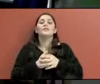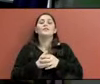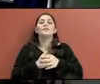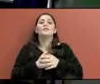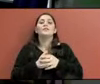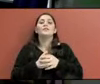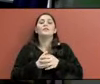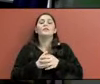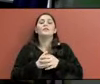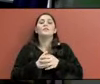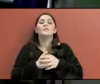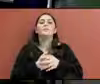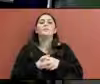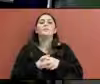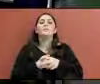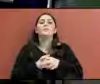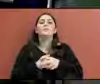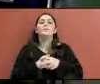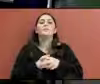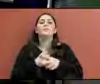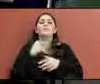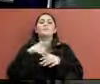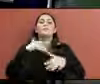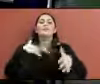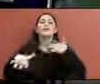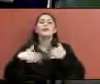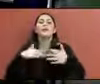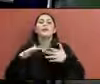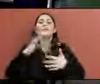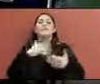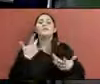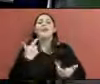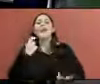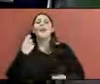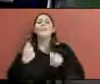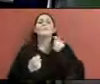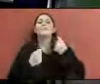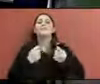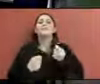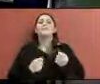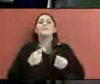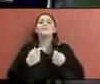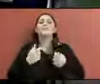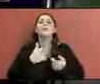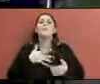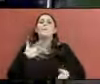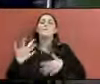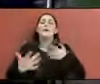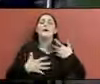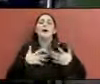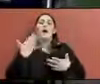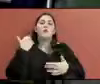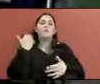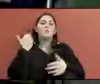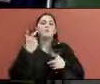bazen. Orada engellilerimiz nelerle meşgul oluyorlar? Evet. Neler yapıyorsunuz? Şimdi